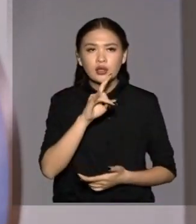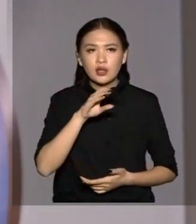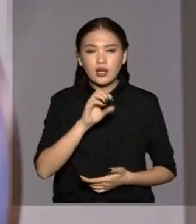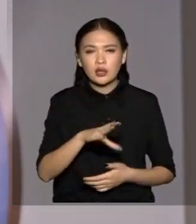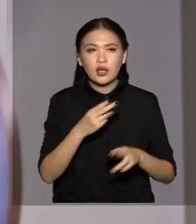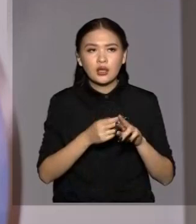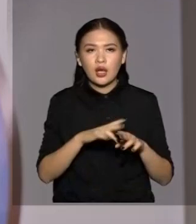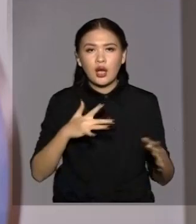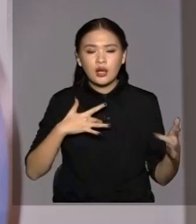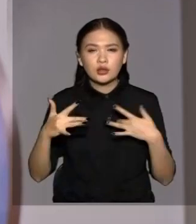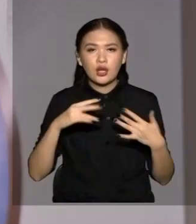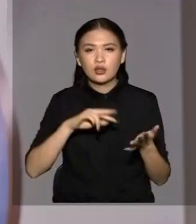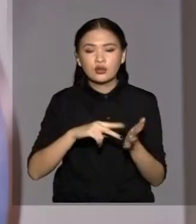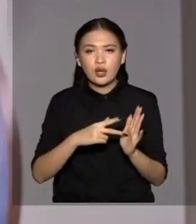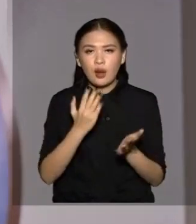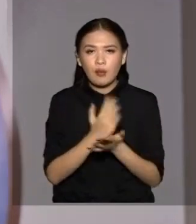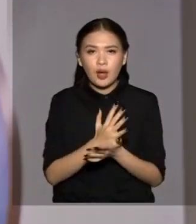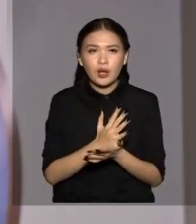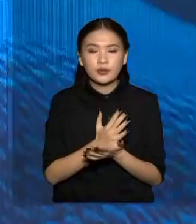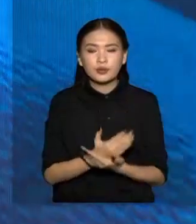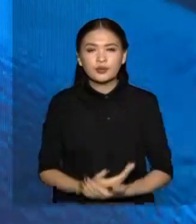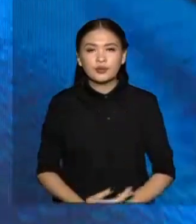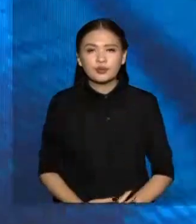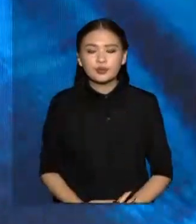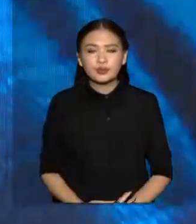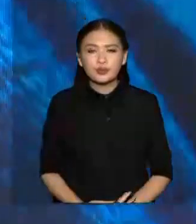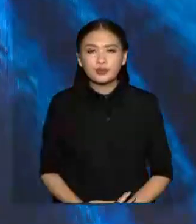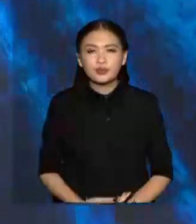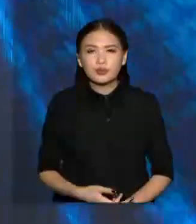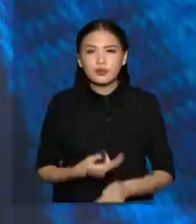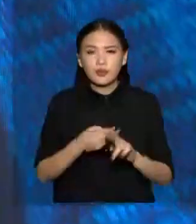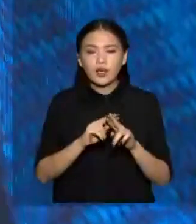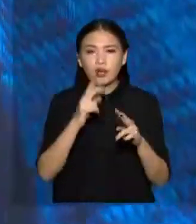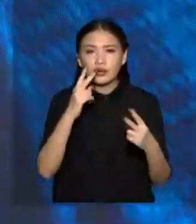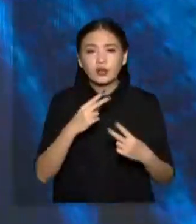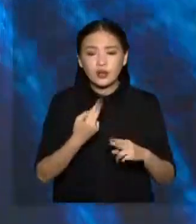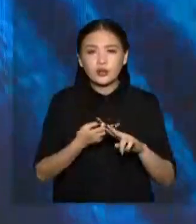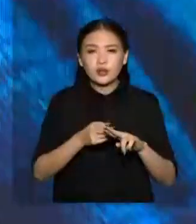атындағы концерттері жоспарланған, мастер-класстары жоспарланған. Көзқарақты көрермен әзірге айтарымыз осы.